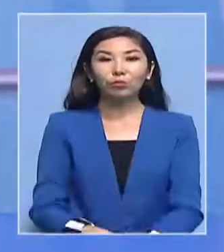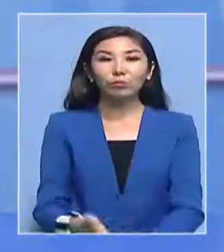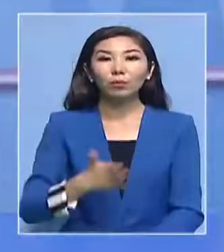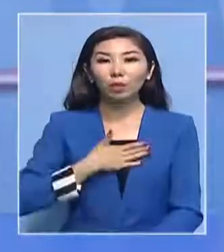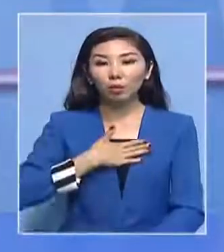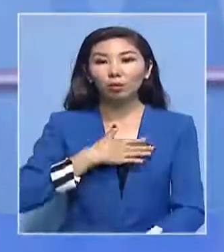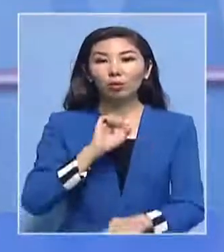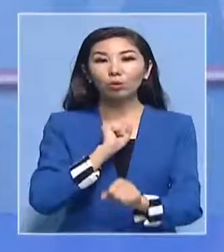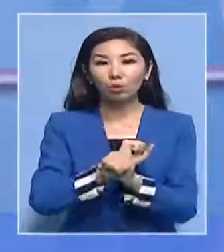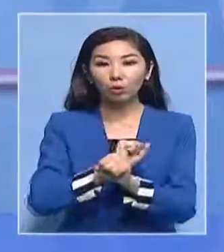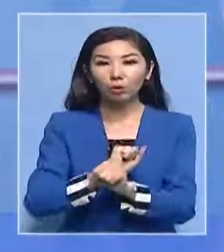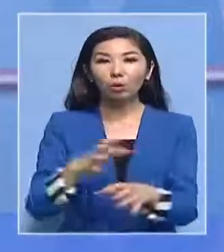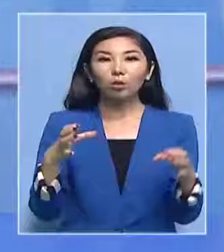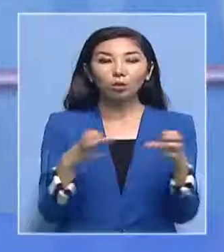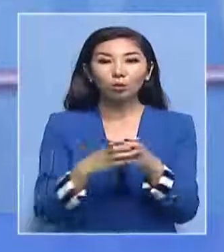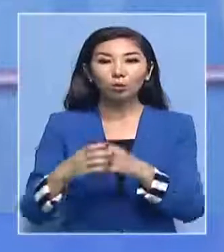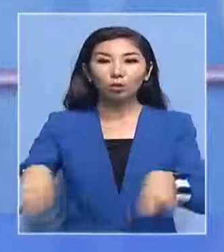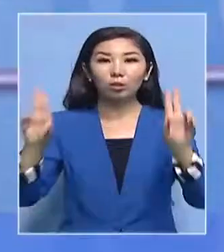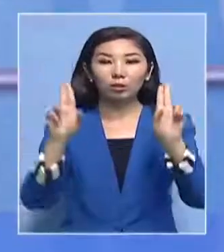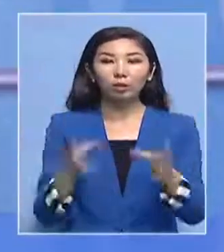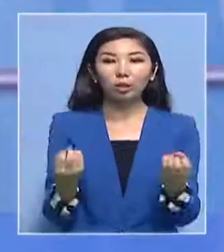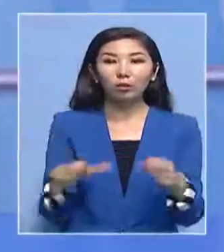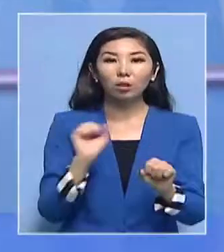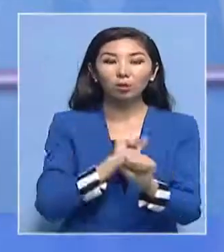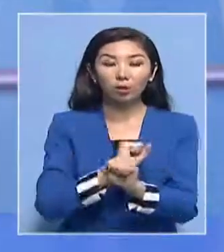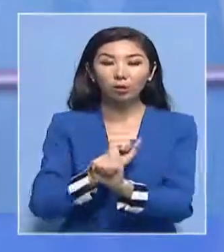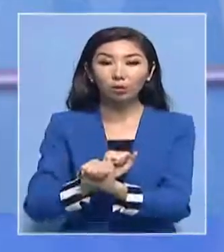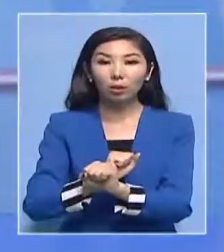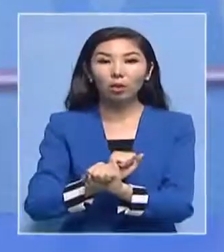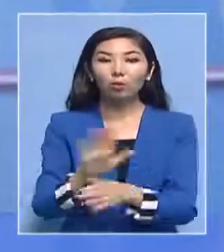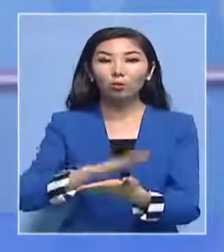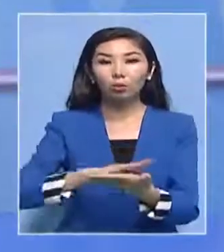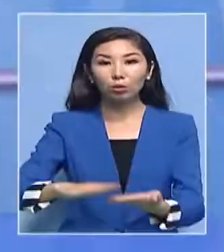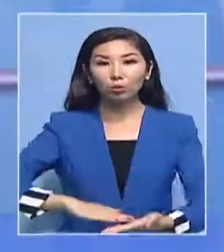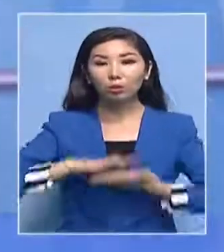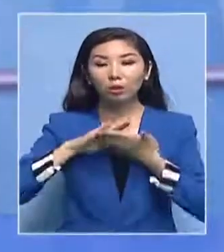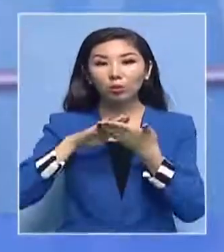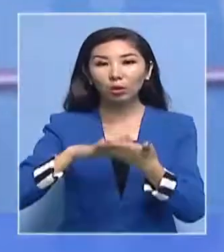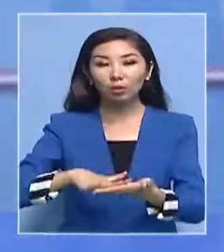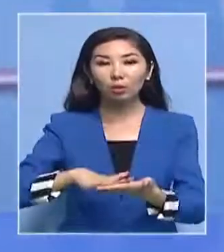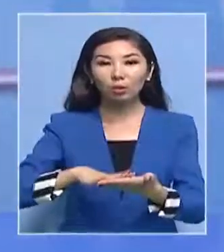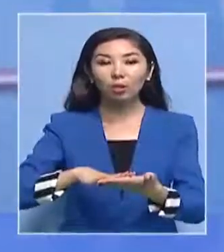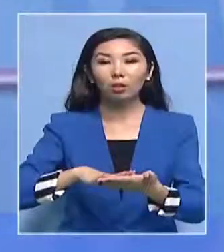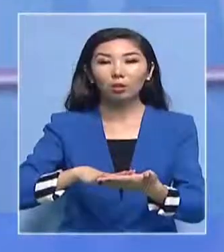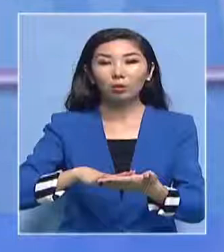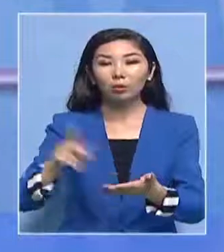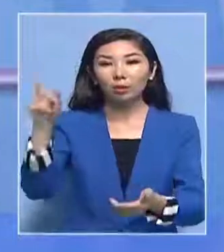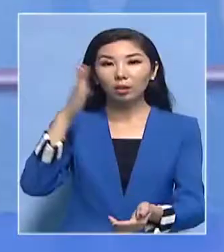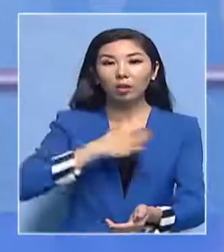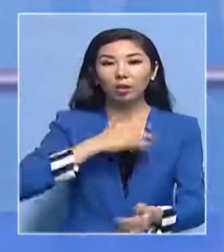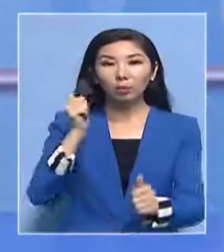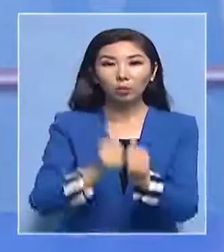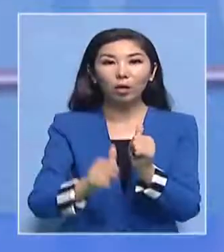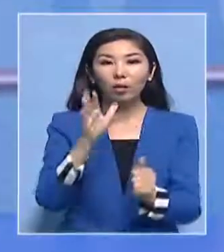менің құқымды ұжымдық шарт ретінде тағы басқа қорғалуға деп өтінішімен жүгіну керек. Біз